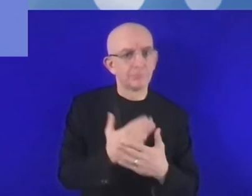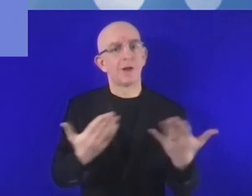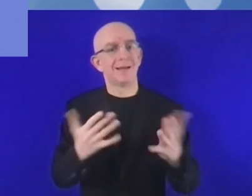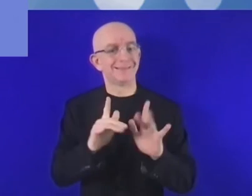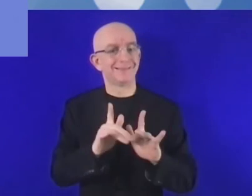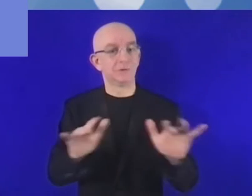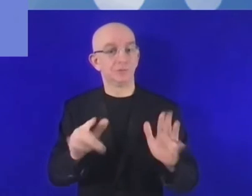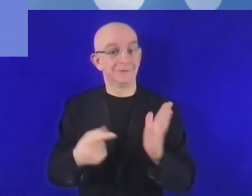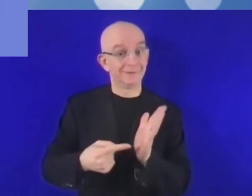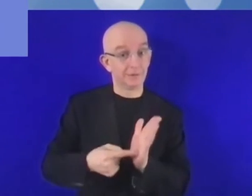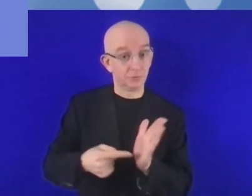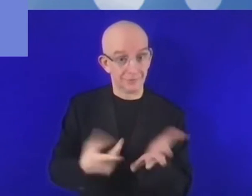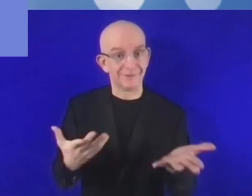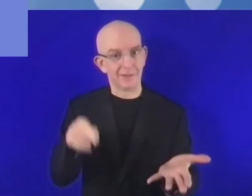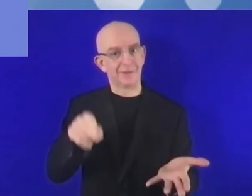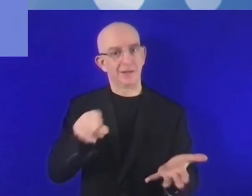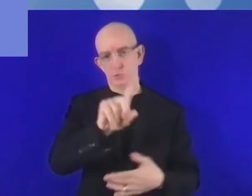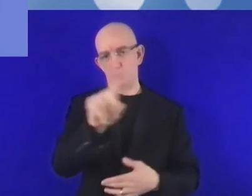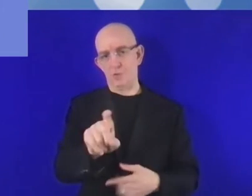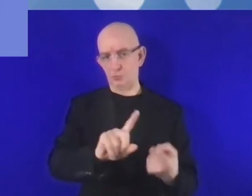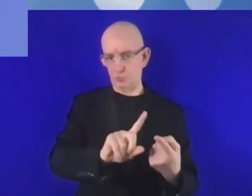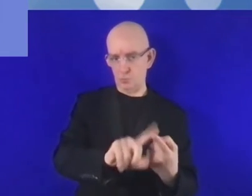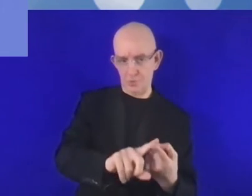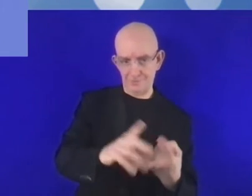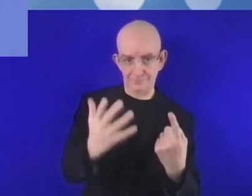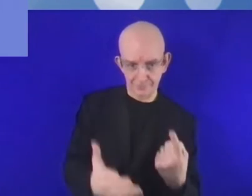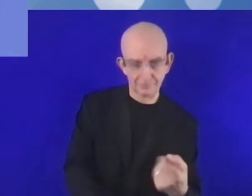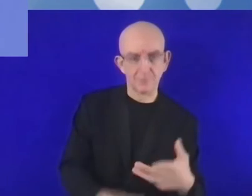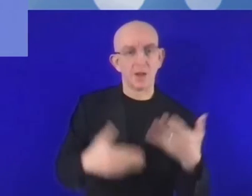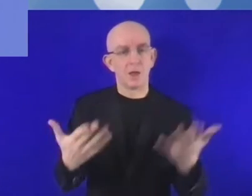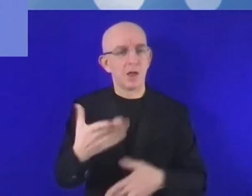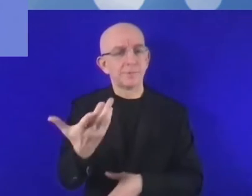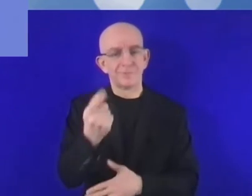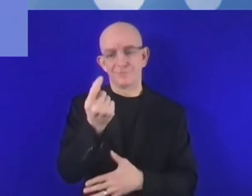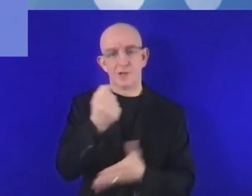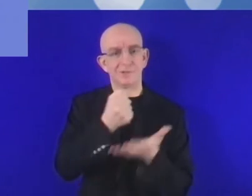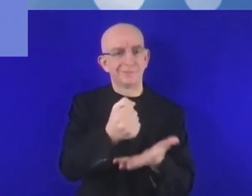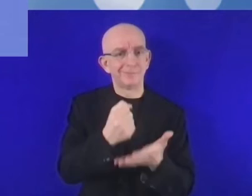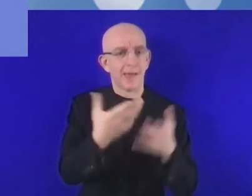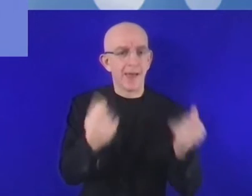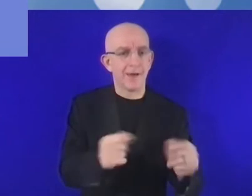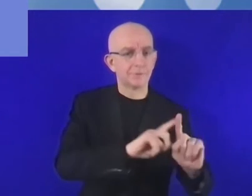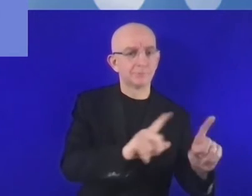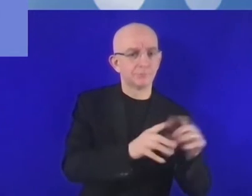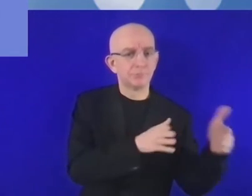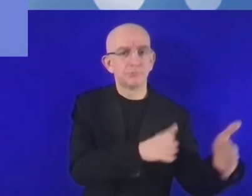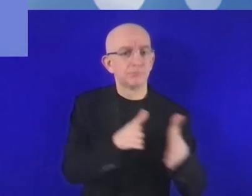вводить инновации и в большей степени пользоваться цифровыми технологиями? Какие модели финансирования вы могли бы им порекомендовать?